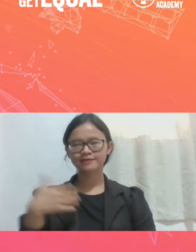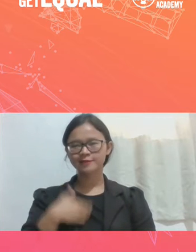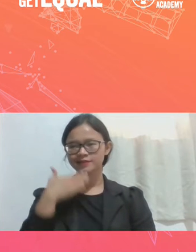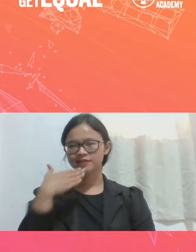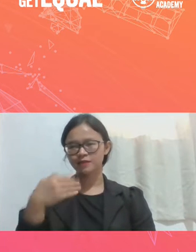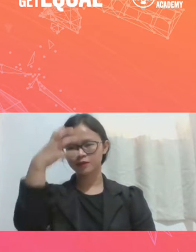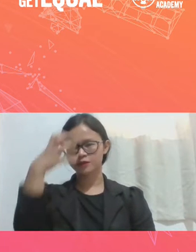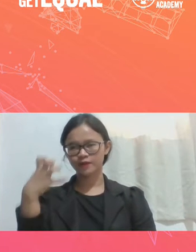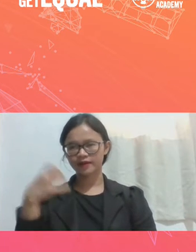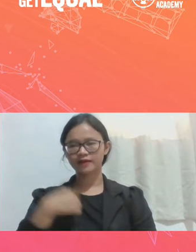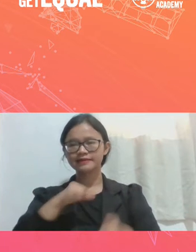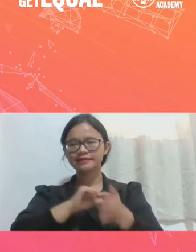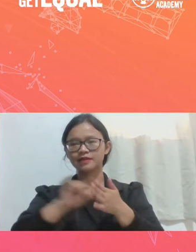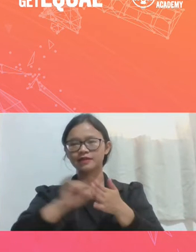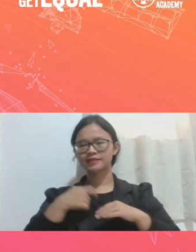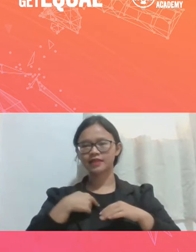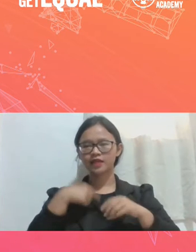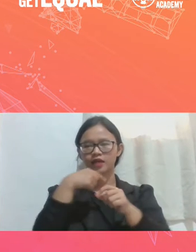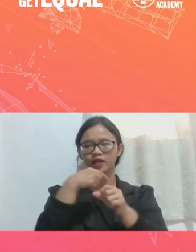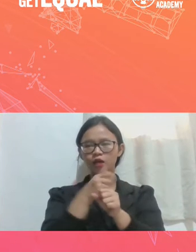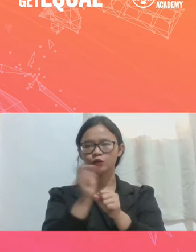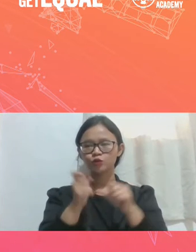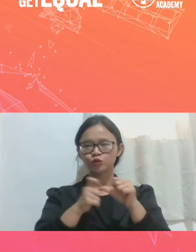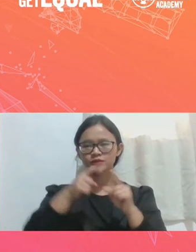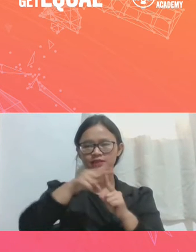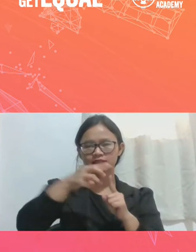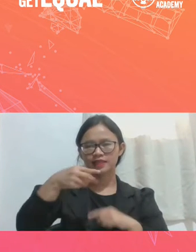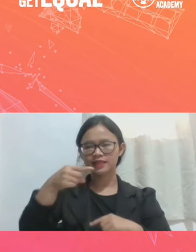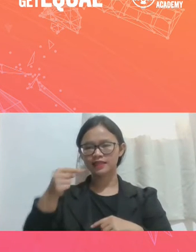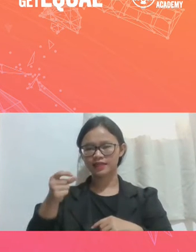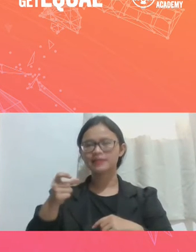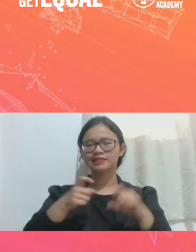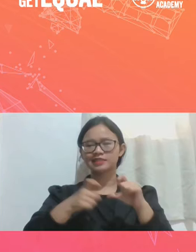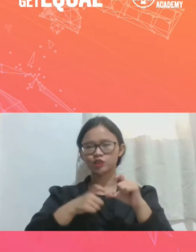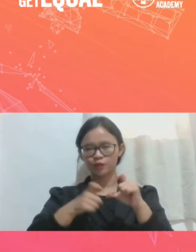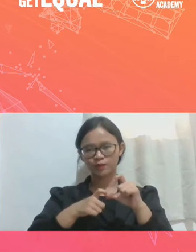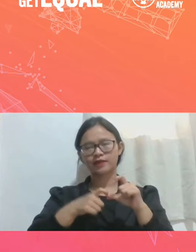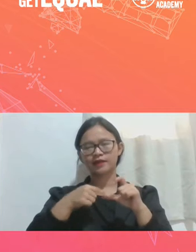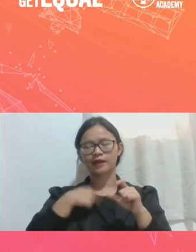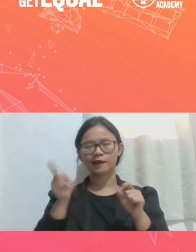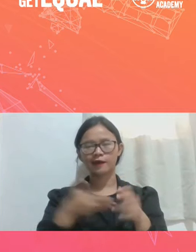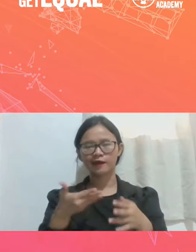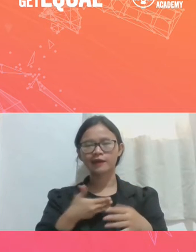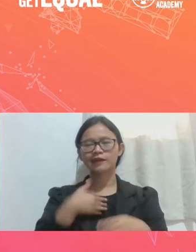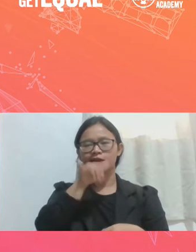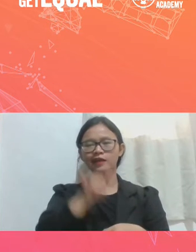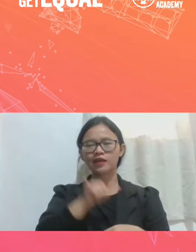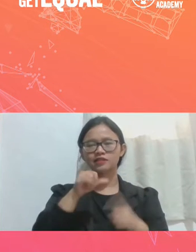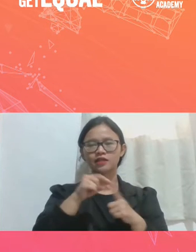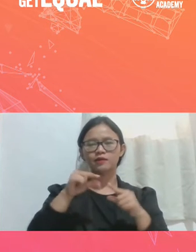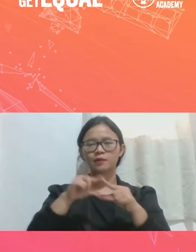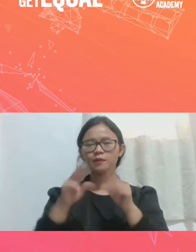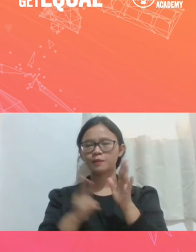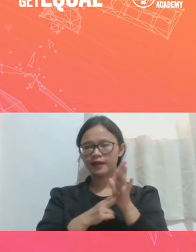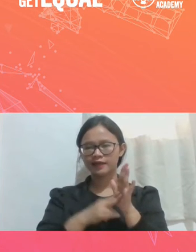Perkenalkan, saya Guster Singombing dari Yayasan Plan International Indonesia. Teman-teman yang berada di webinar hari ini, dari mana